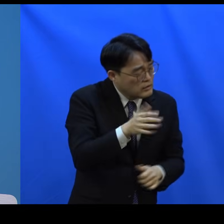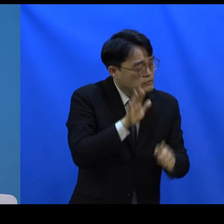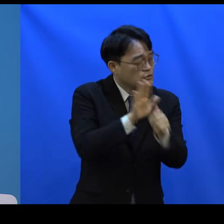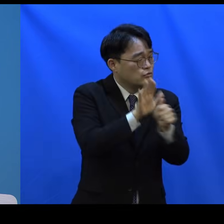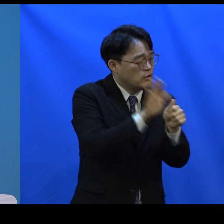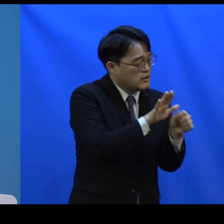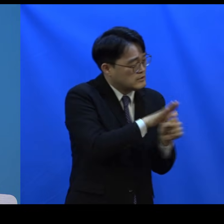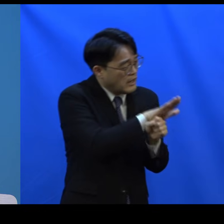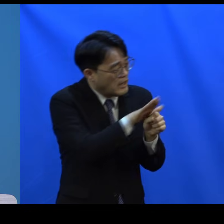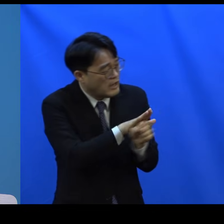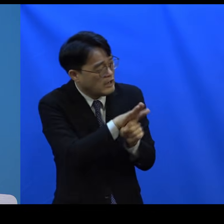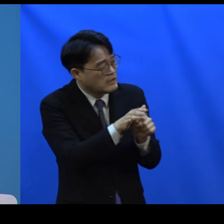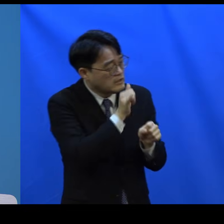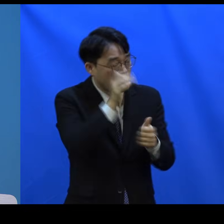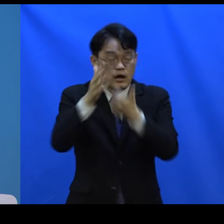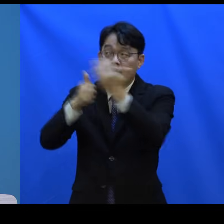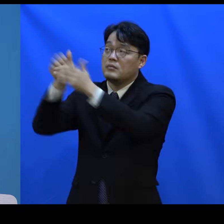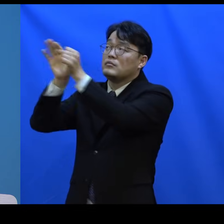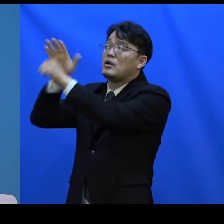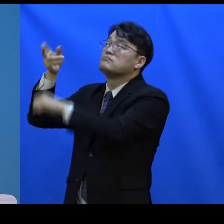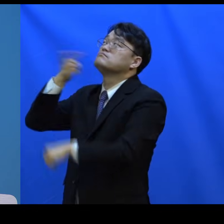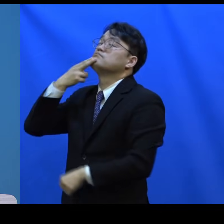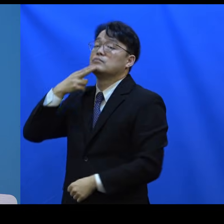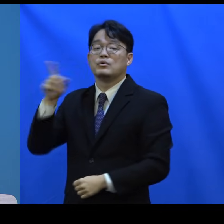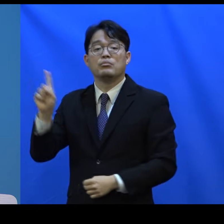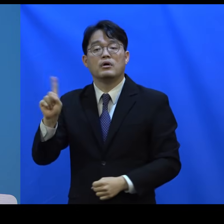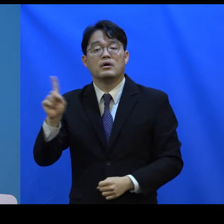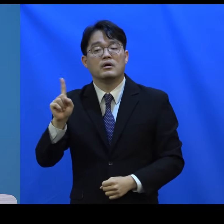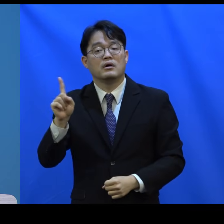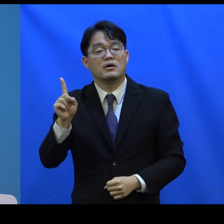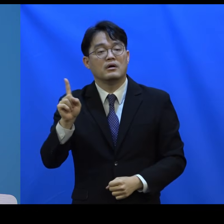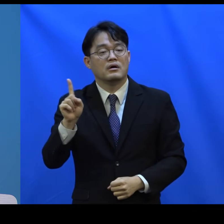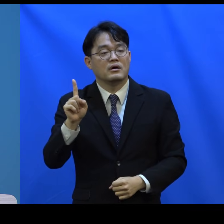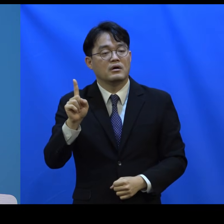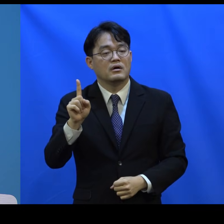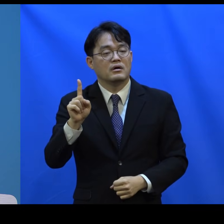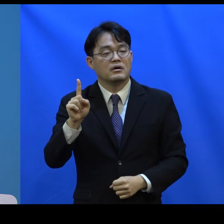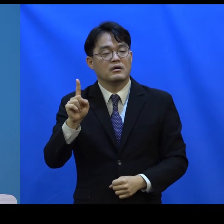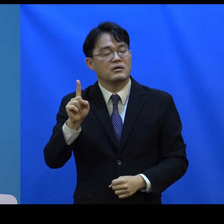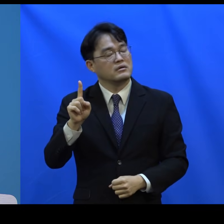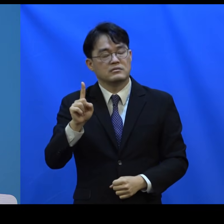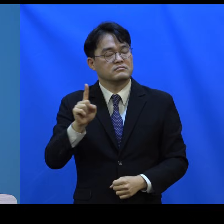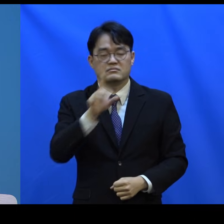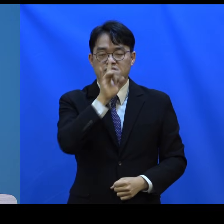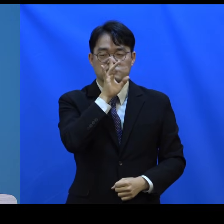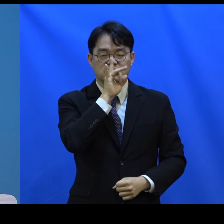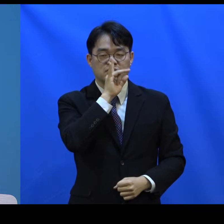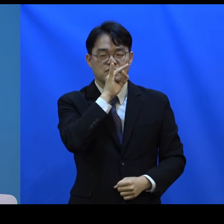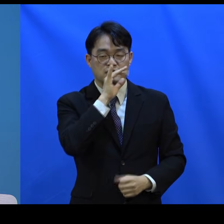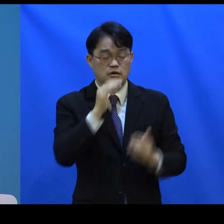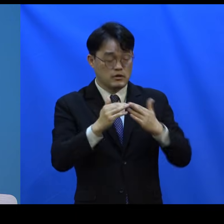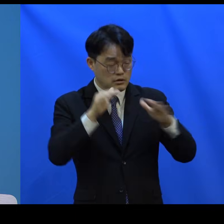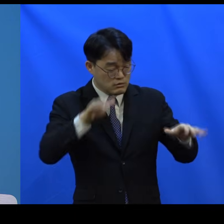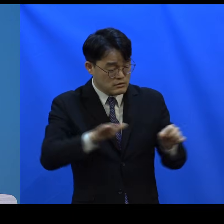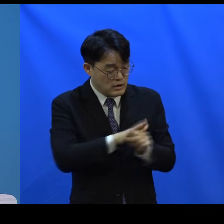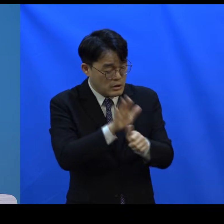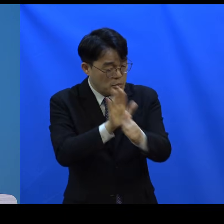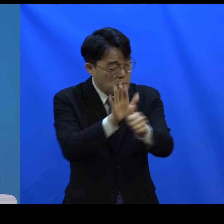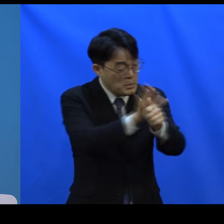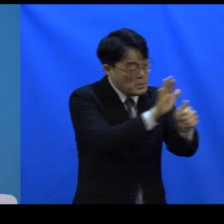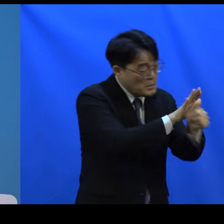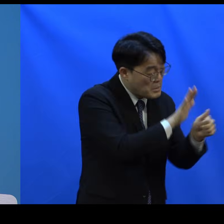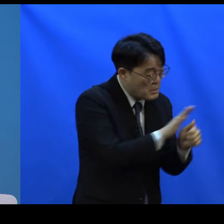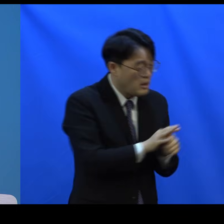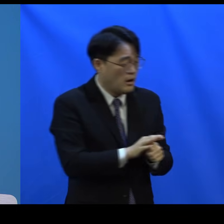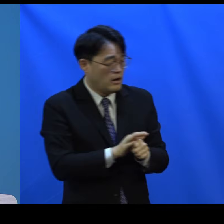게 길을 잃어버리는 거죠. 이웃 사랑도 마찬가지죠. 이웃 사랑이 굉장히 귀중한 것이지만 하나님을